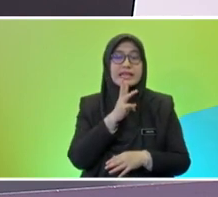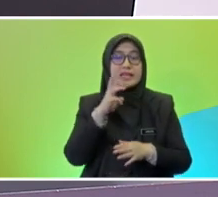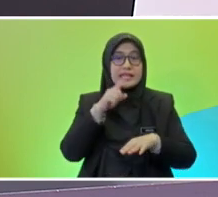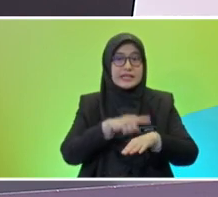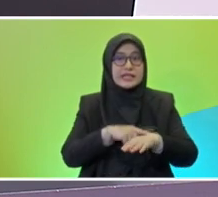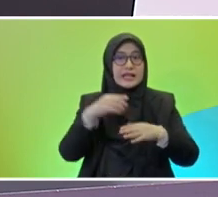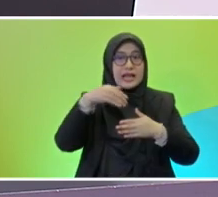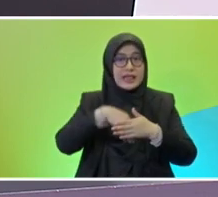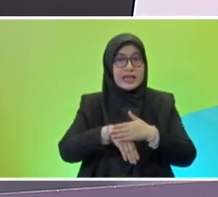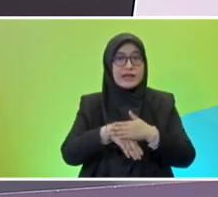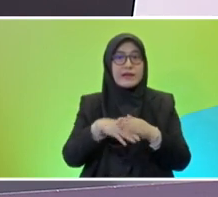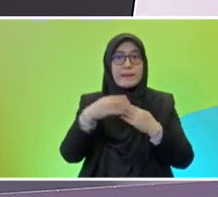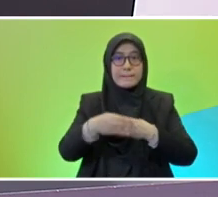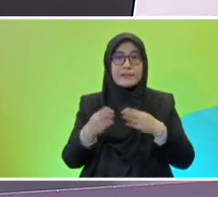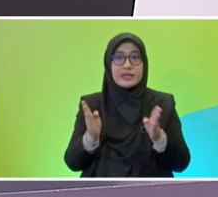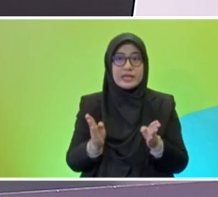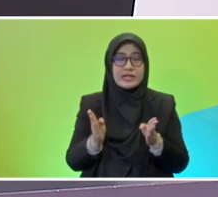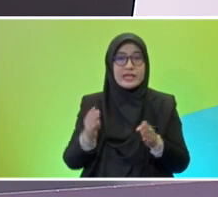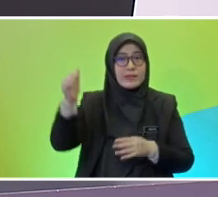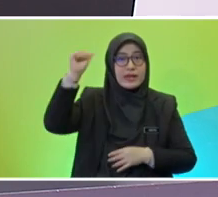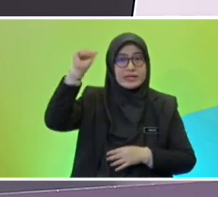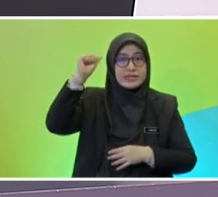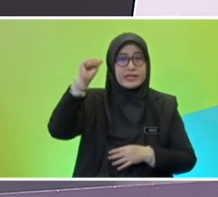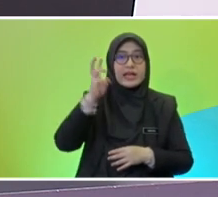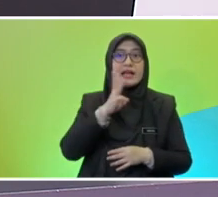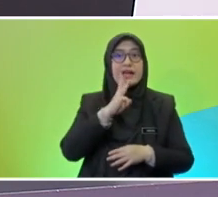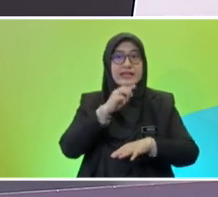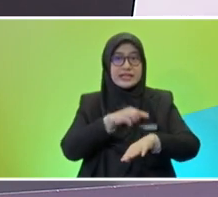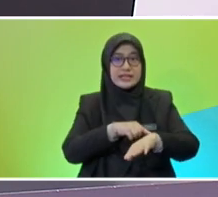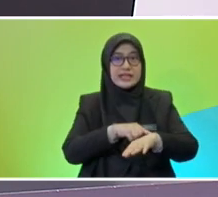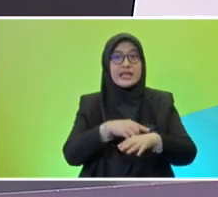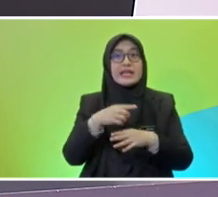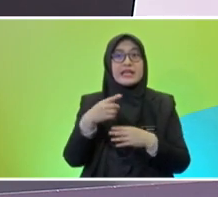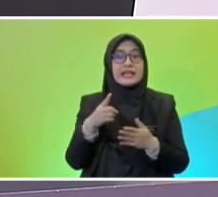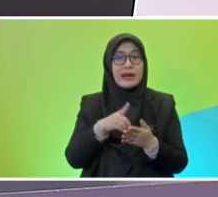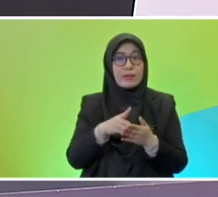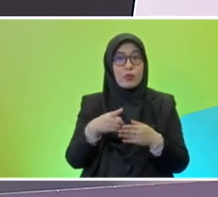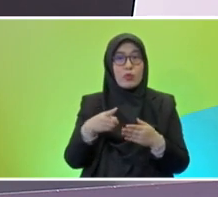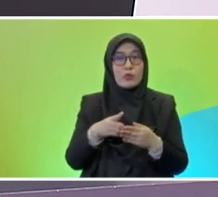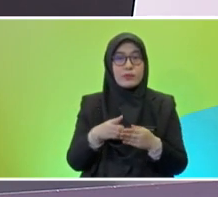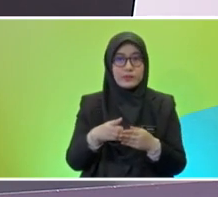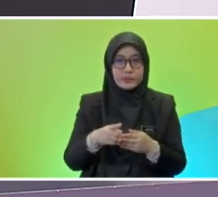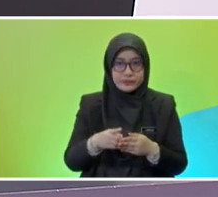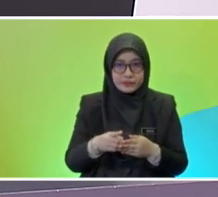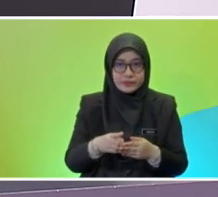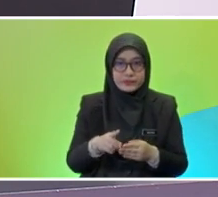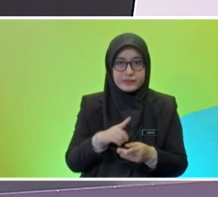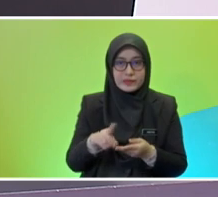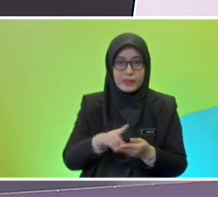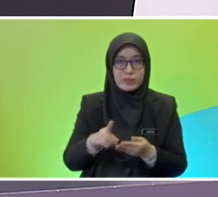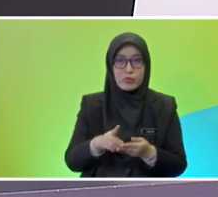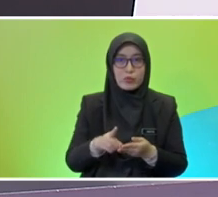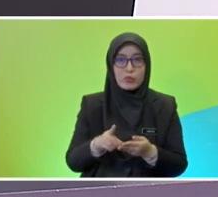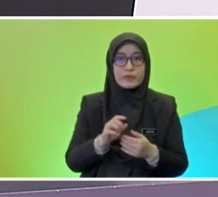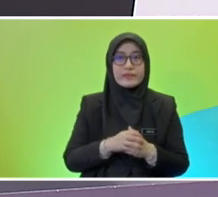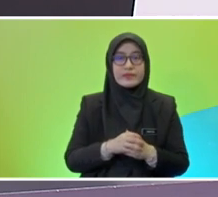sebagainya Nah jadi coba mudah-mudahan tengok di rumah tuh sama ada ai itu masih ada tak